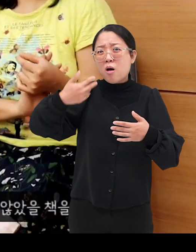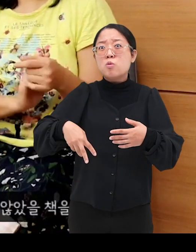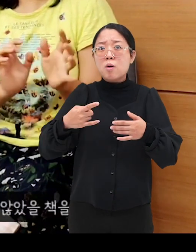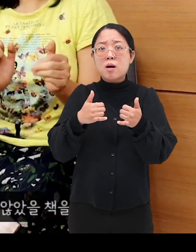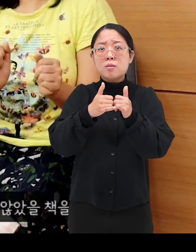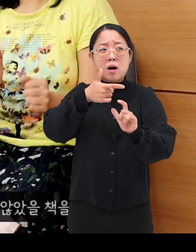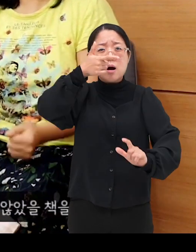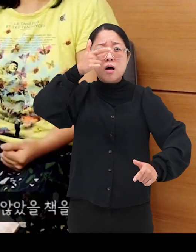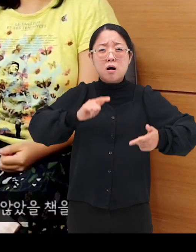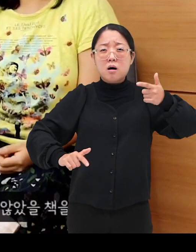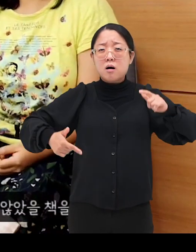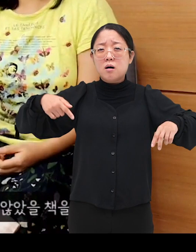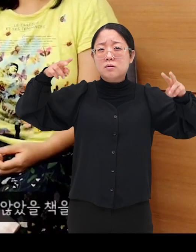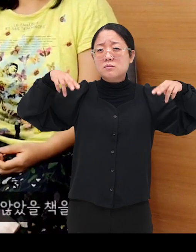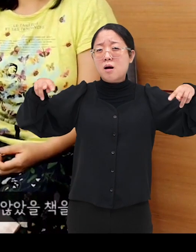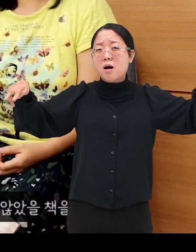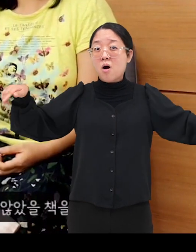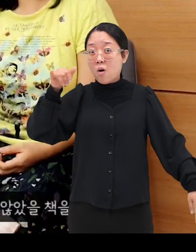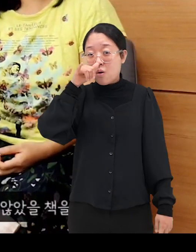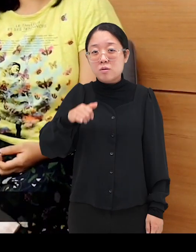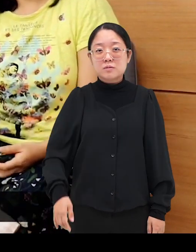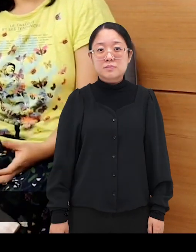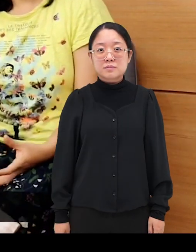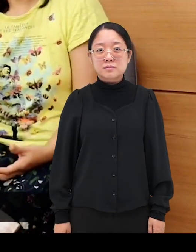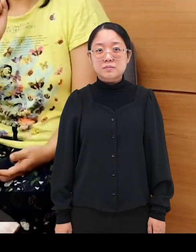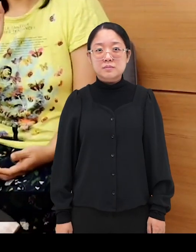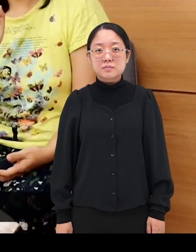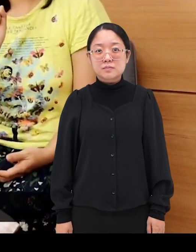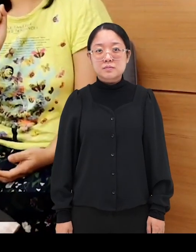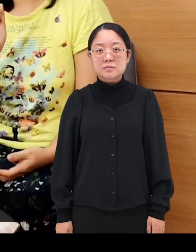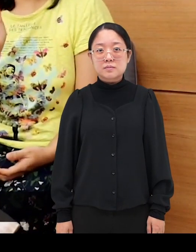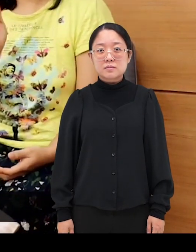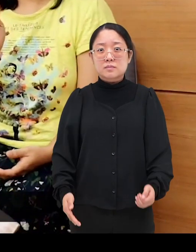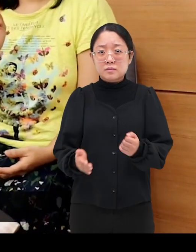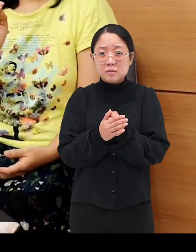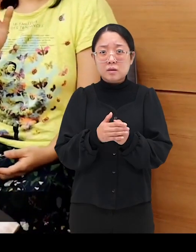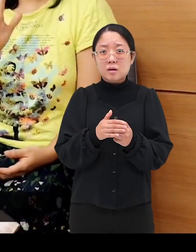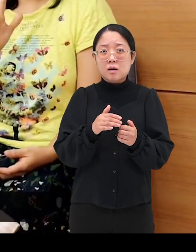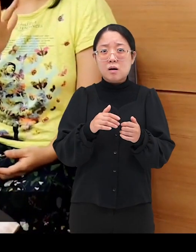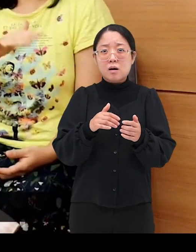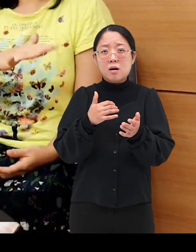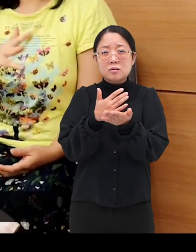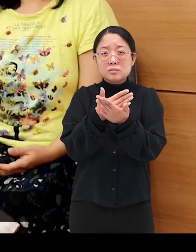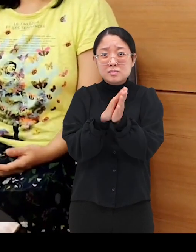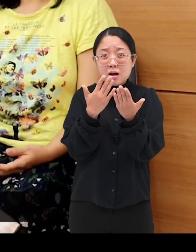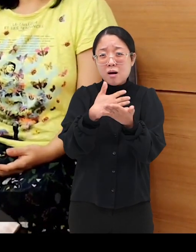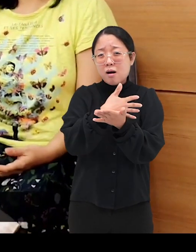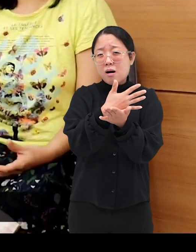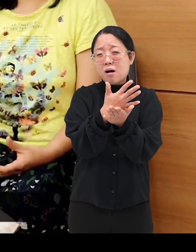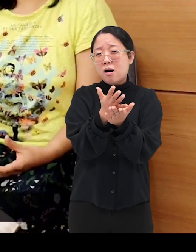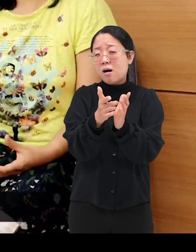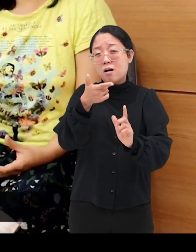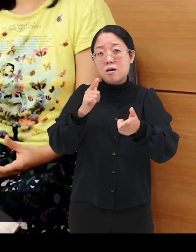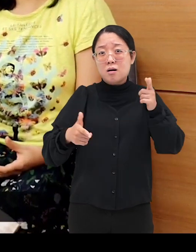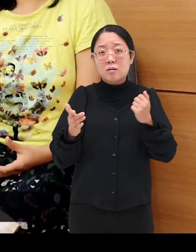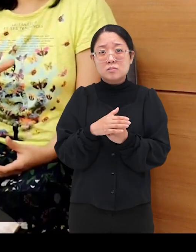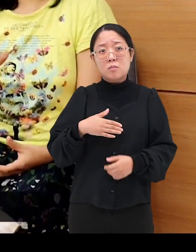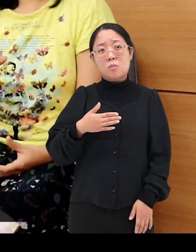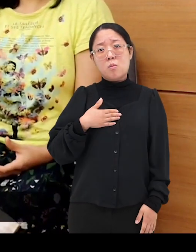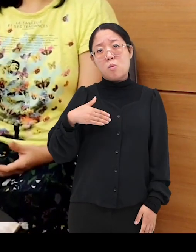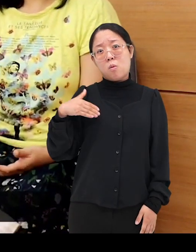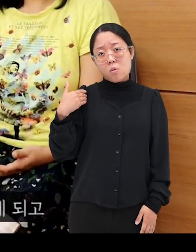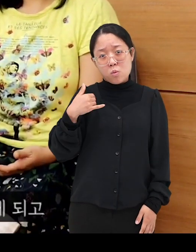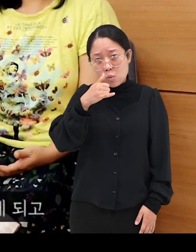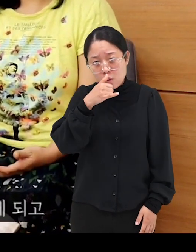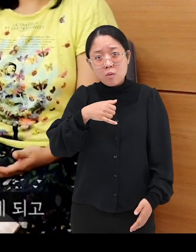않았을, 내가 혼자라면 자발적으로 선택하지 않았을 책을 여러 명이 같이 읽으니까 좀 그래도 다양하게 책을 읽을 수 있고